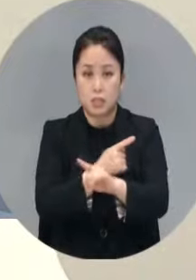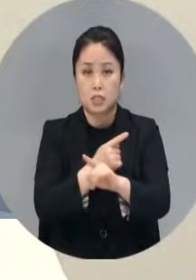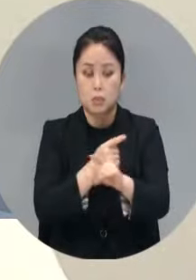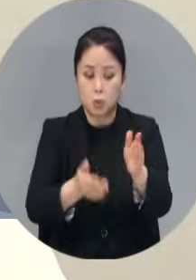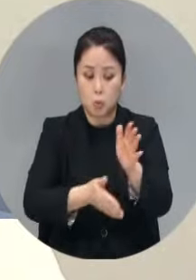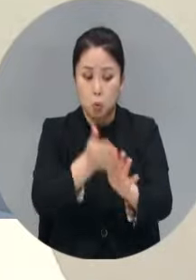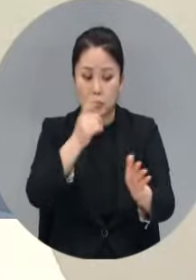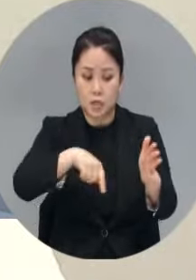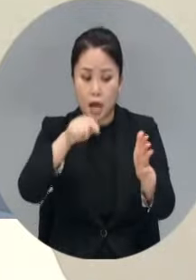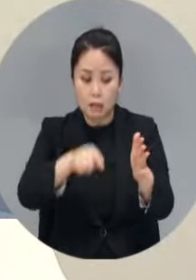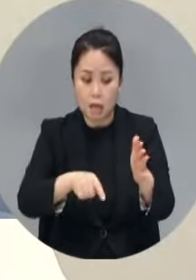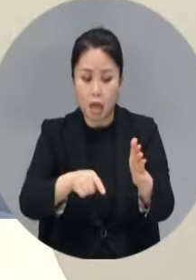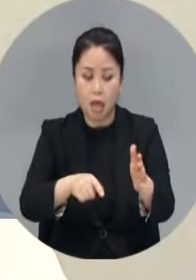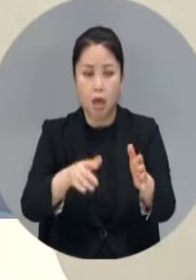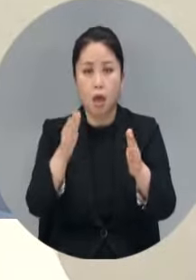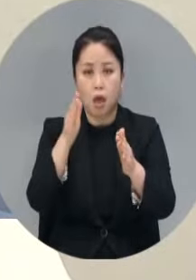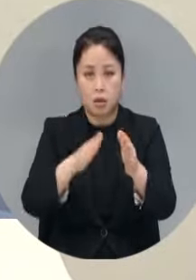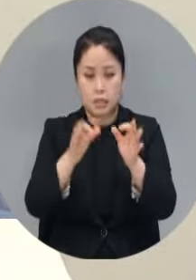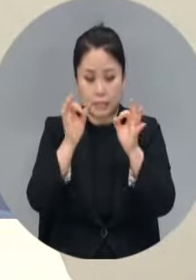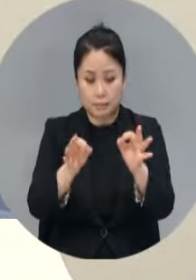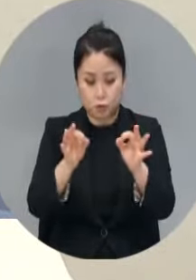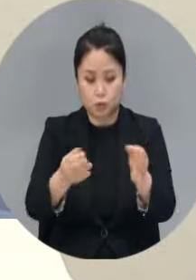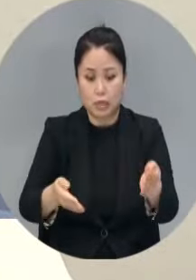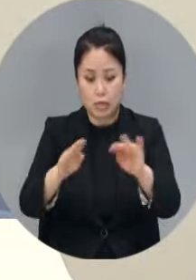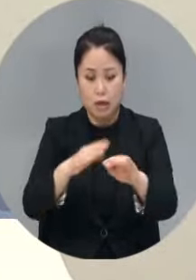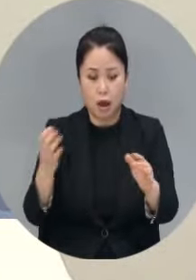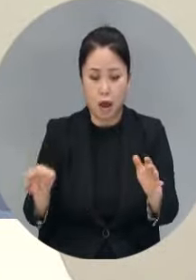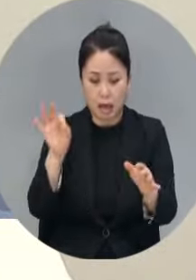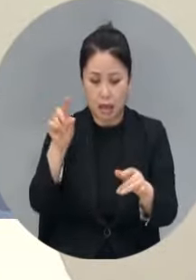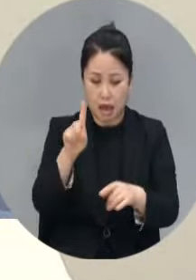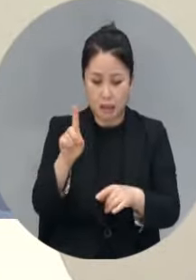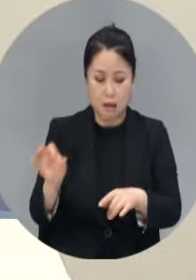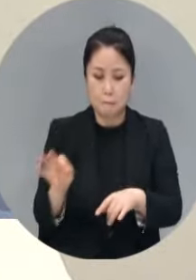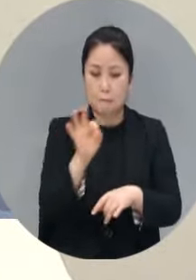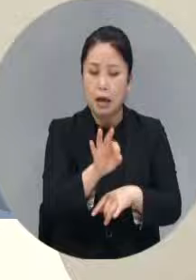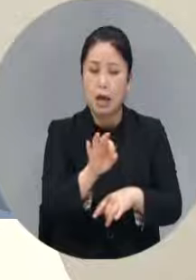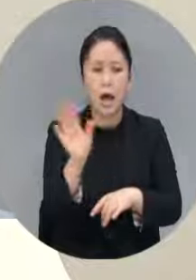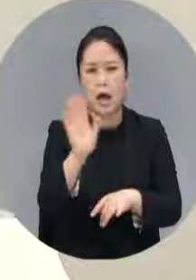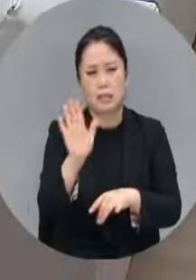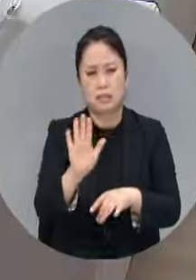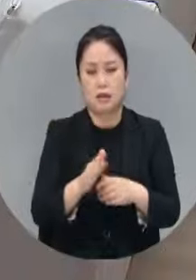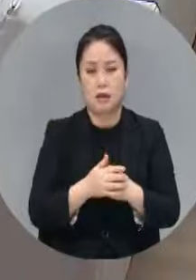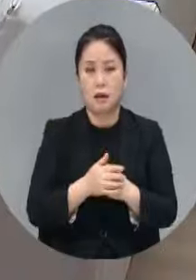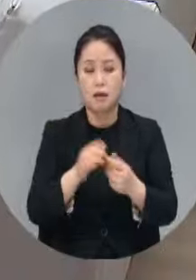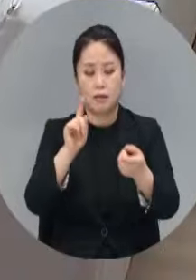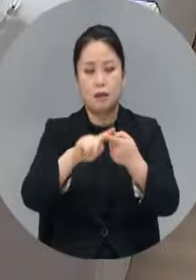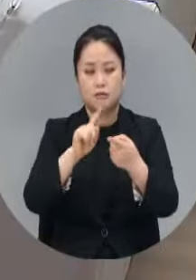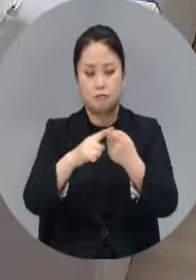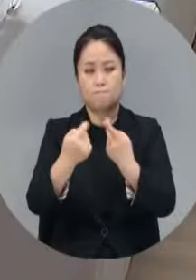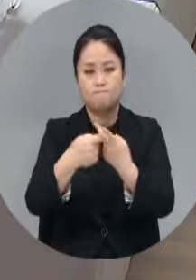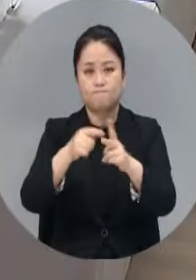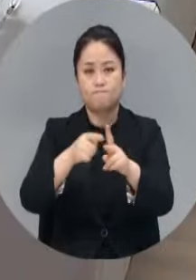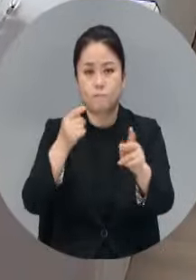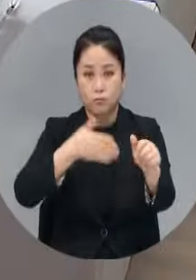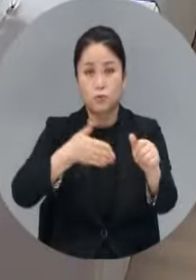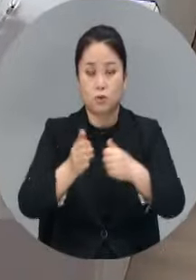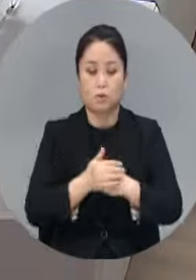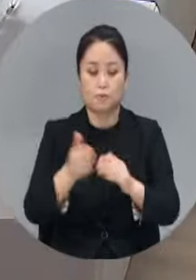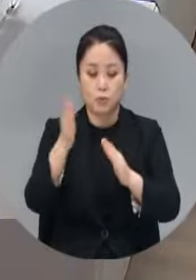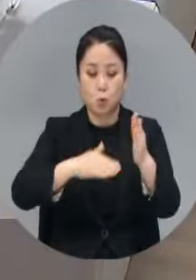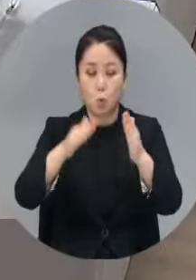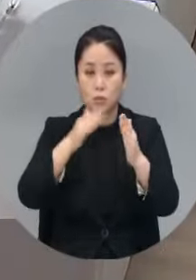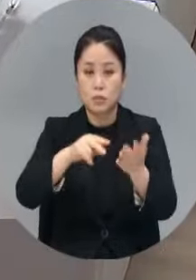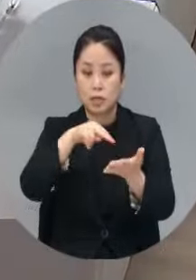이전하는 차원의 문제가 아니라는 것을 좀 분명하게 이해를 해주셨으면 좋겠고. 그동안 공식 입장을 내놓지